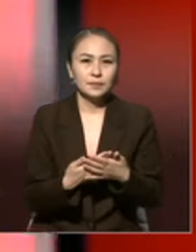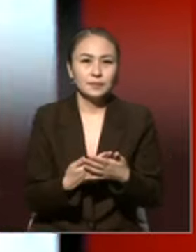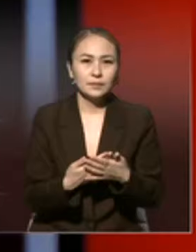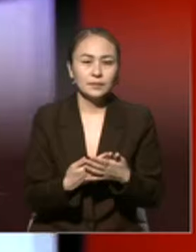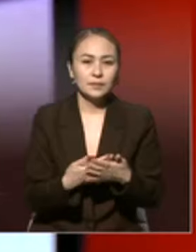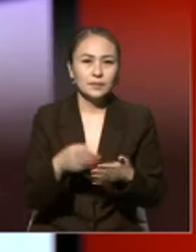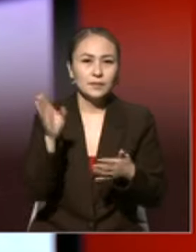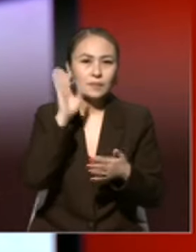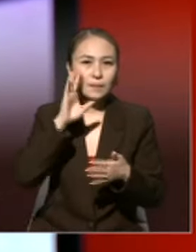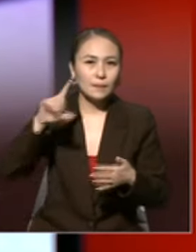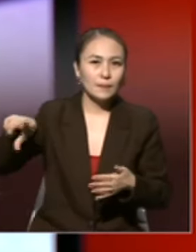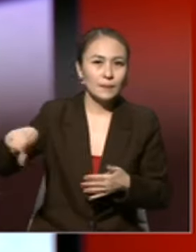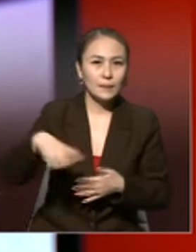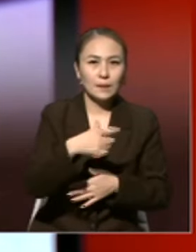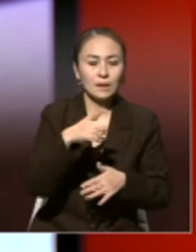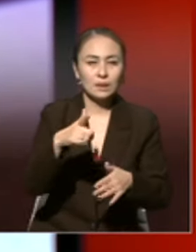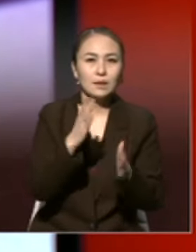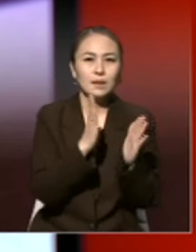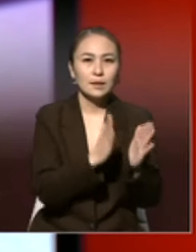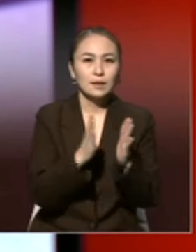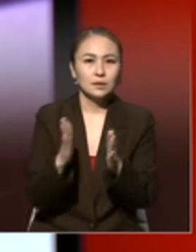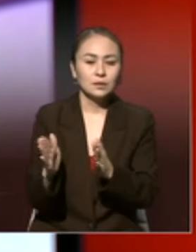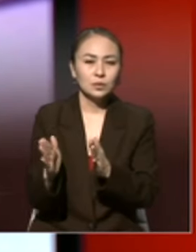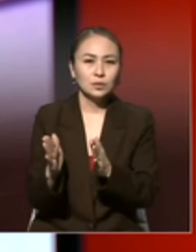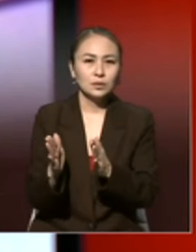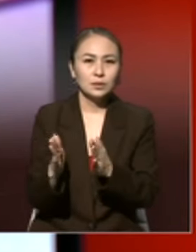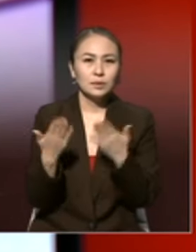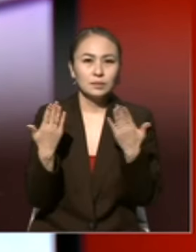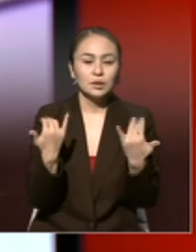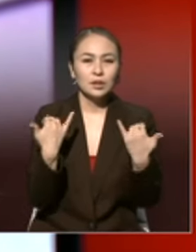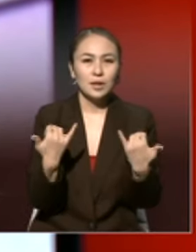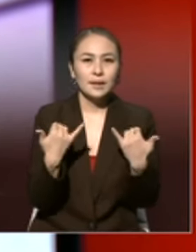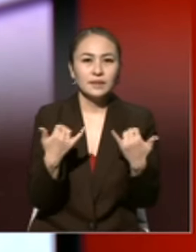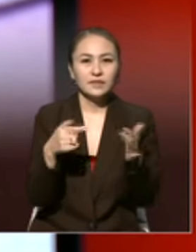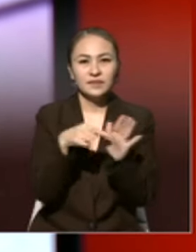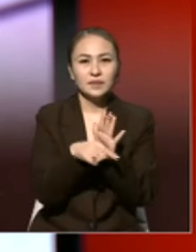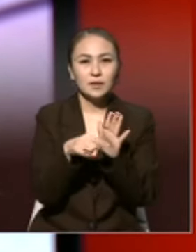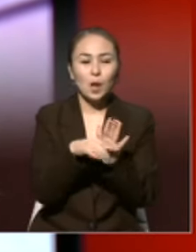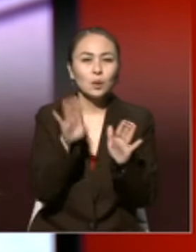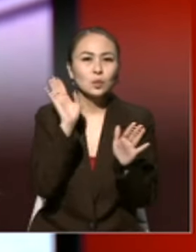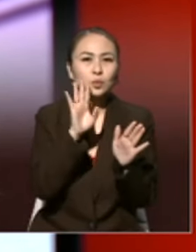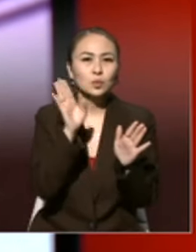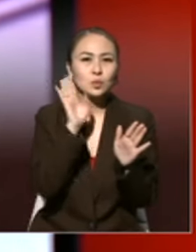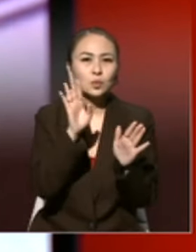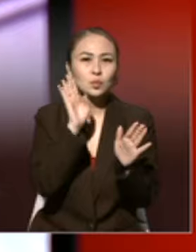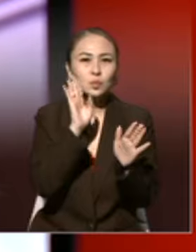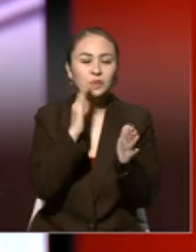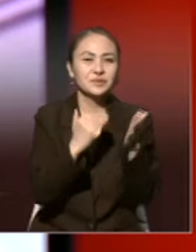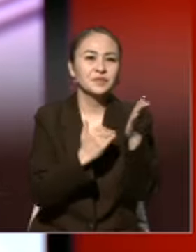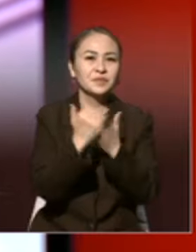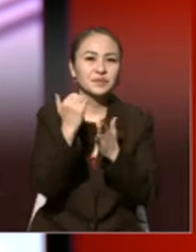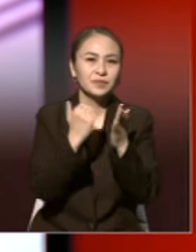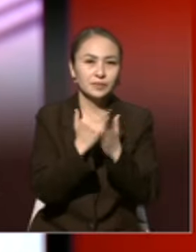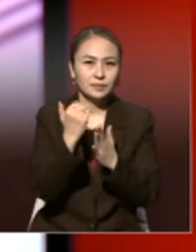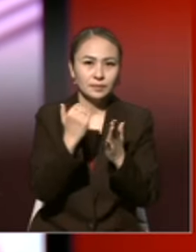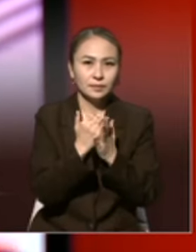өзен арнасын реттеу, суын реттеу. Міне қазір біздің ішіміздегі сулар қазір жоғарғы